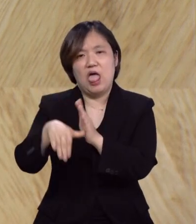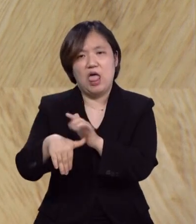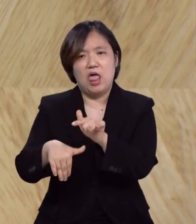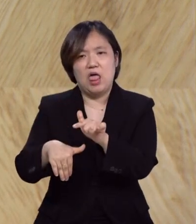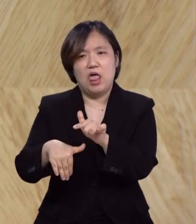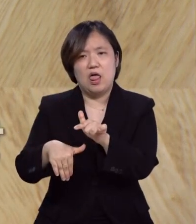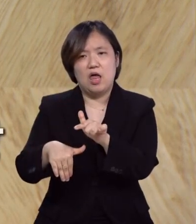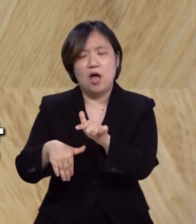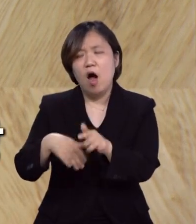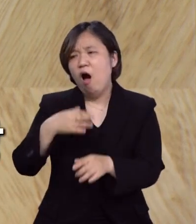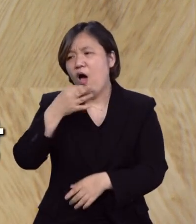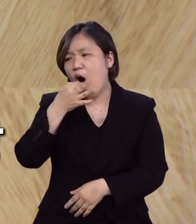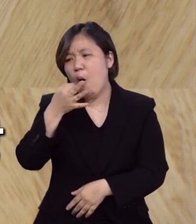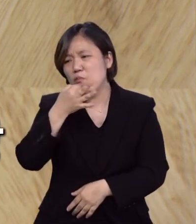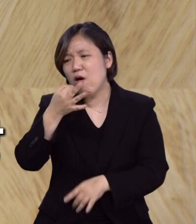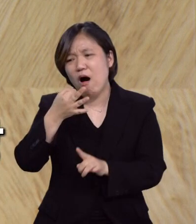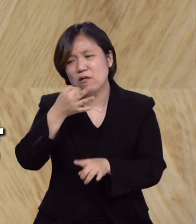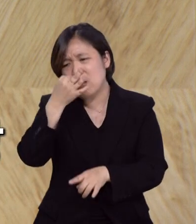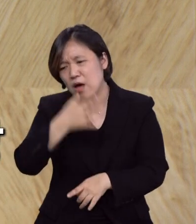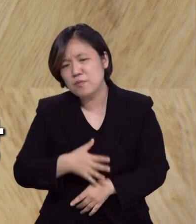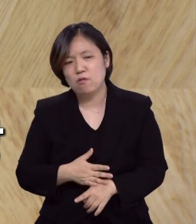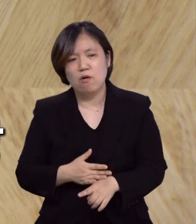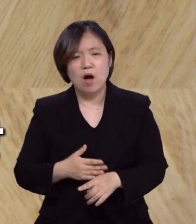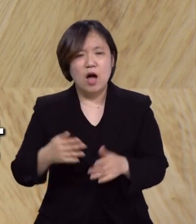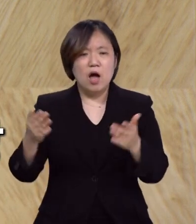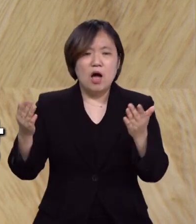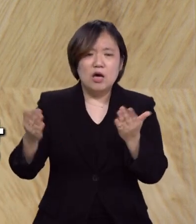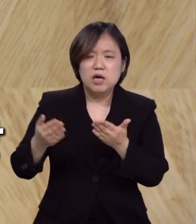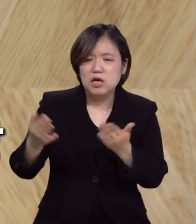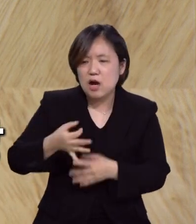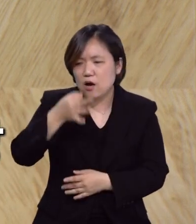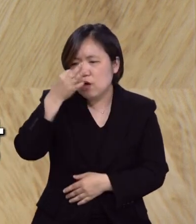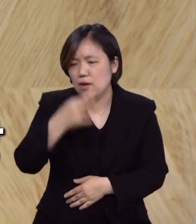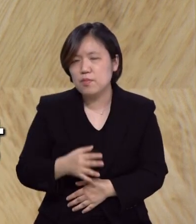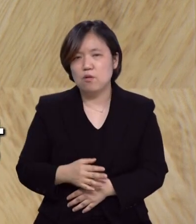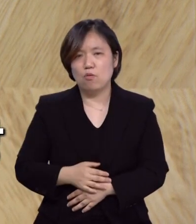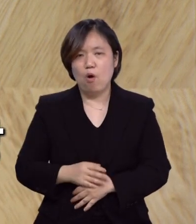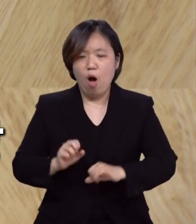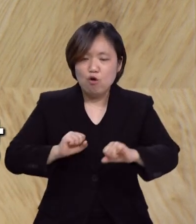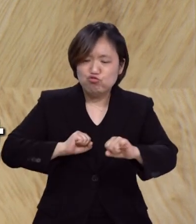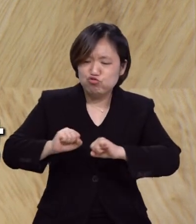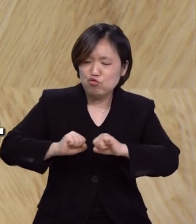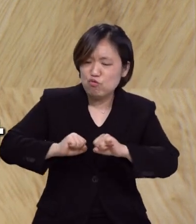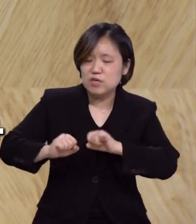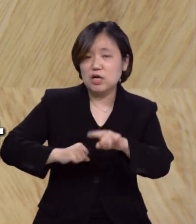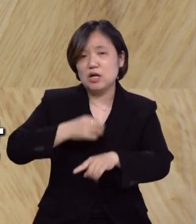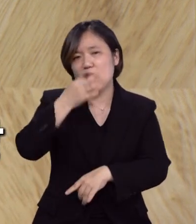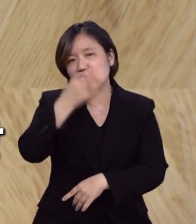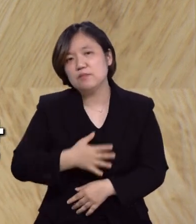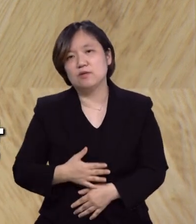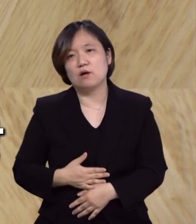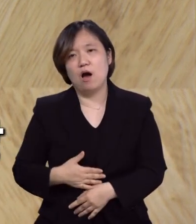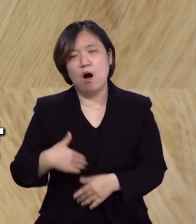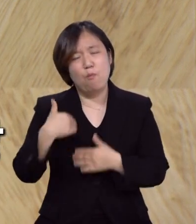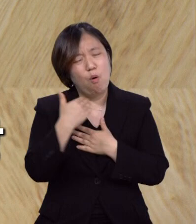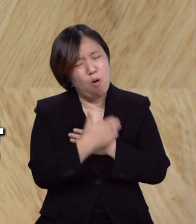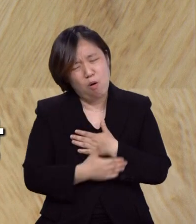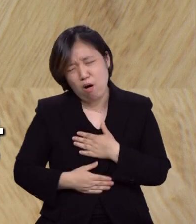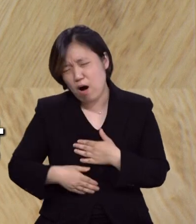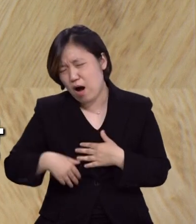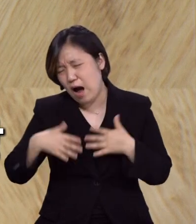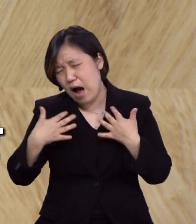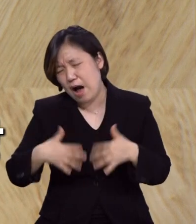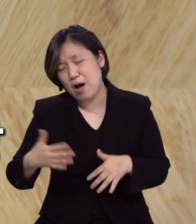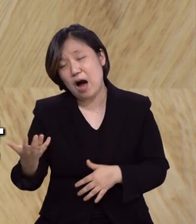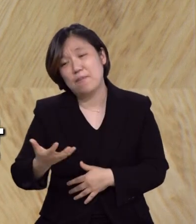도저히 염불도 못하고 일도 못하고 움직이기가 힘들 정도로 몸이 굉장히 안 좋아지셨대요